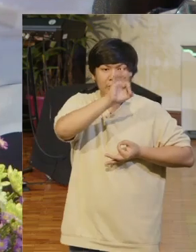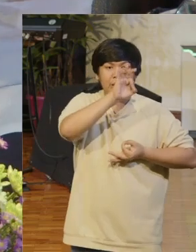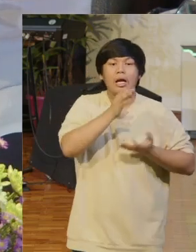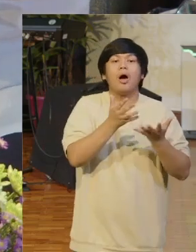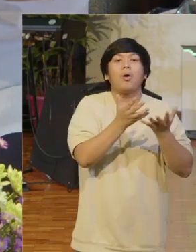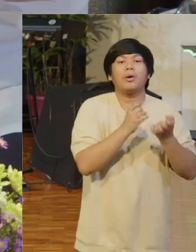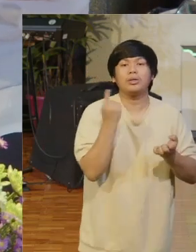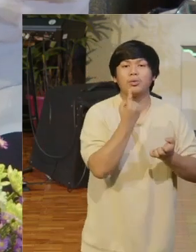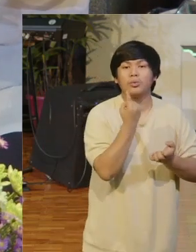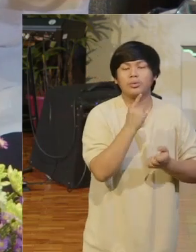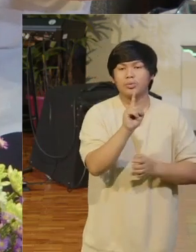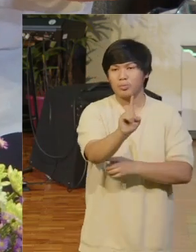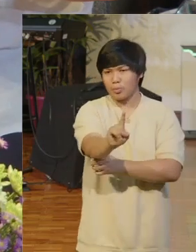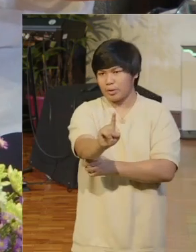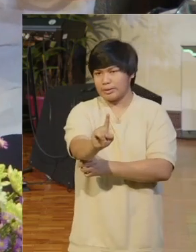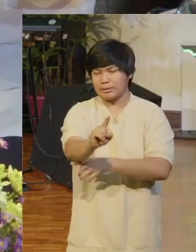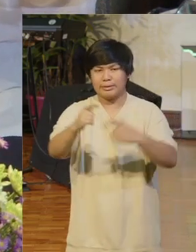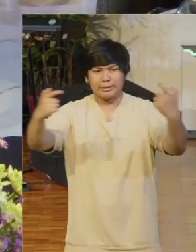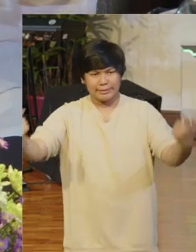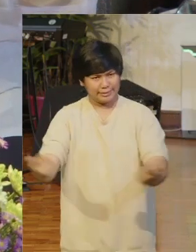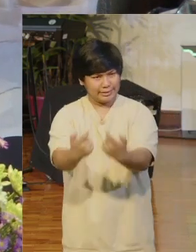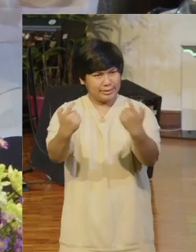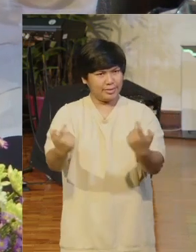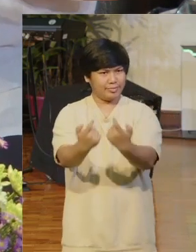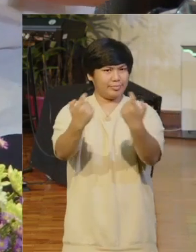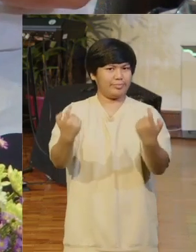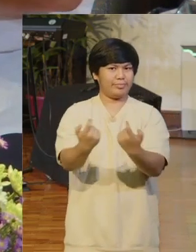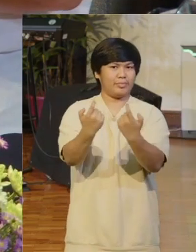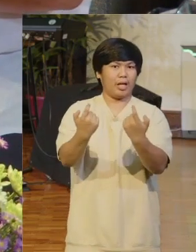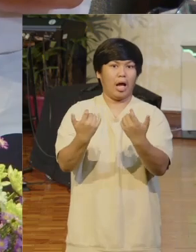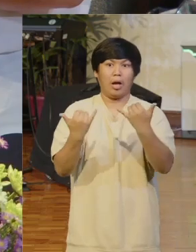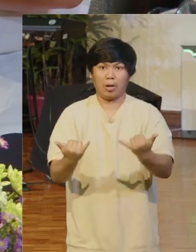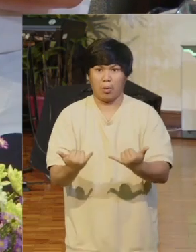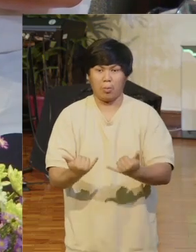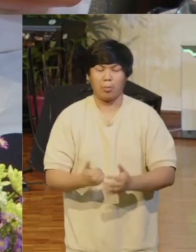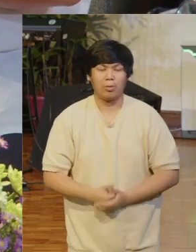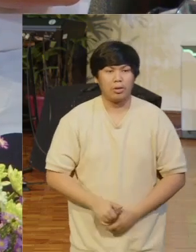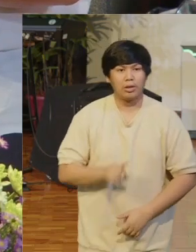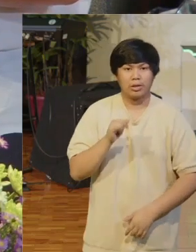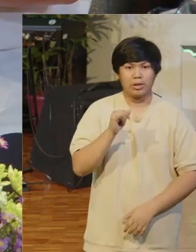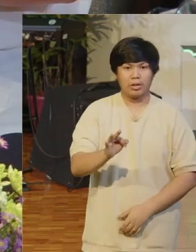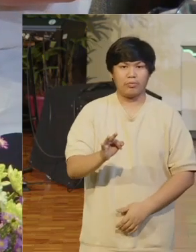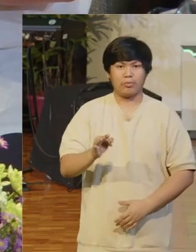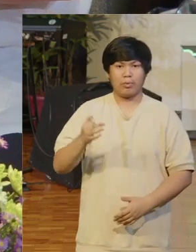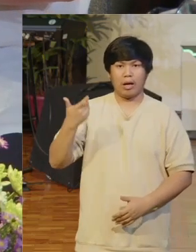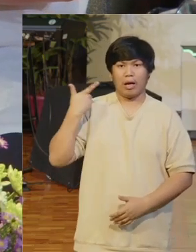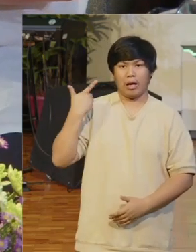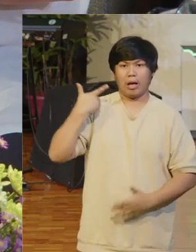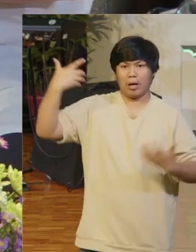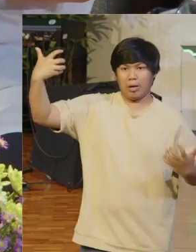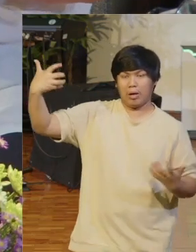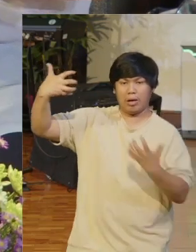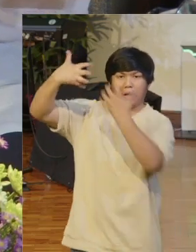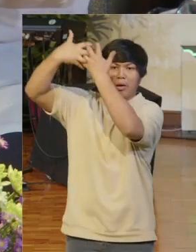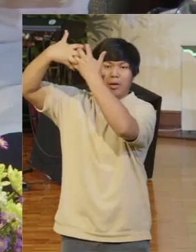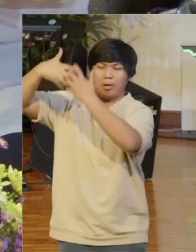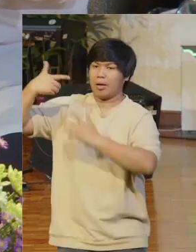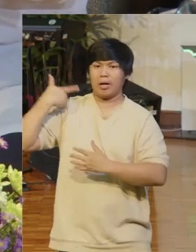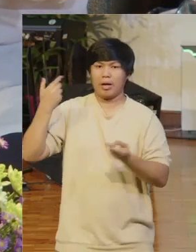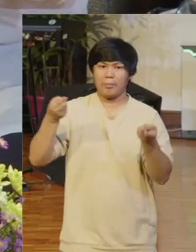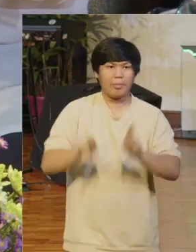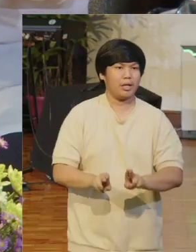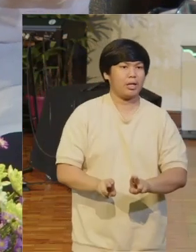So if you're dead, kung kayo'y patay, paano kayo makakapili sa Diyos? Lalo naman ngayon